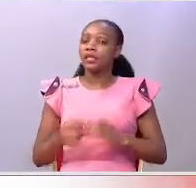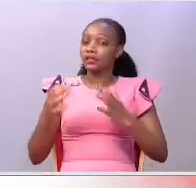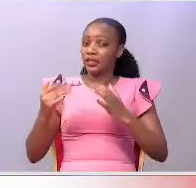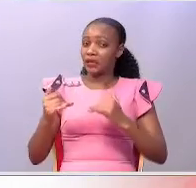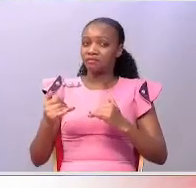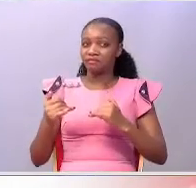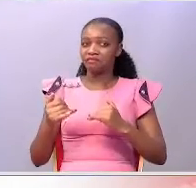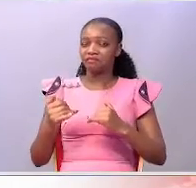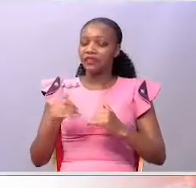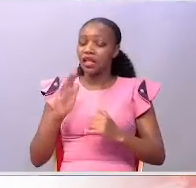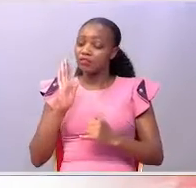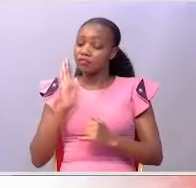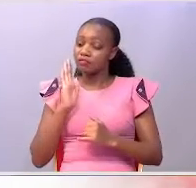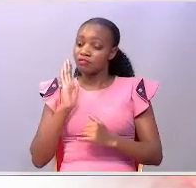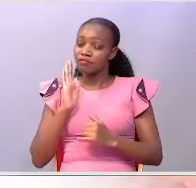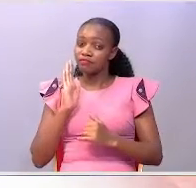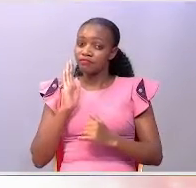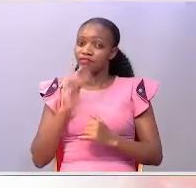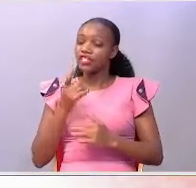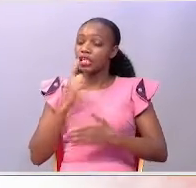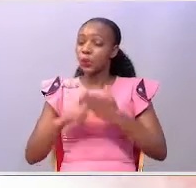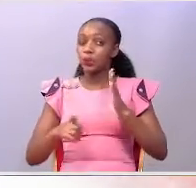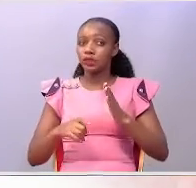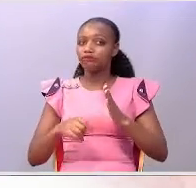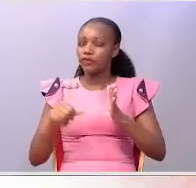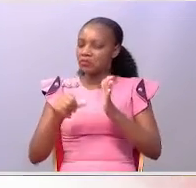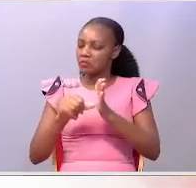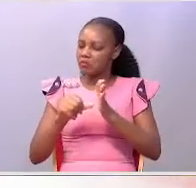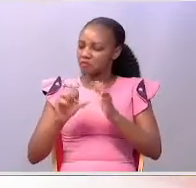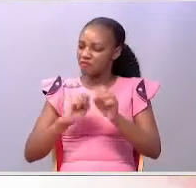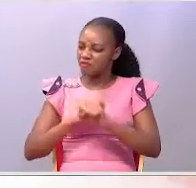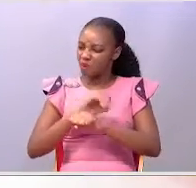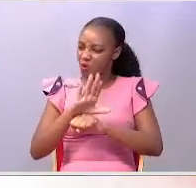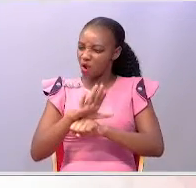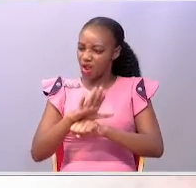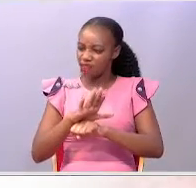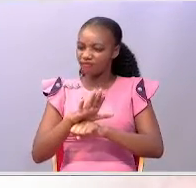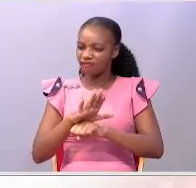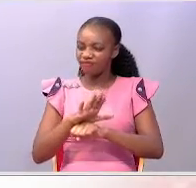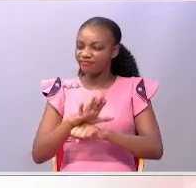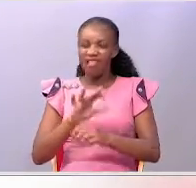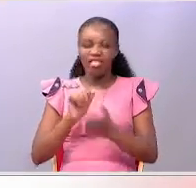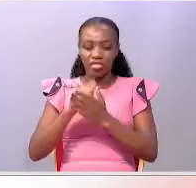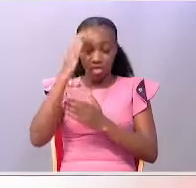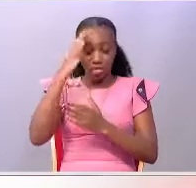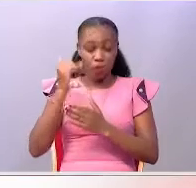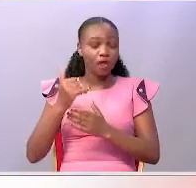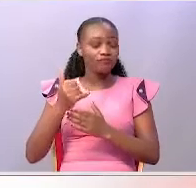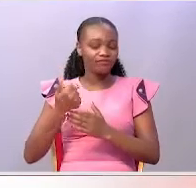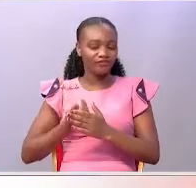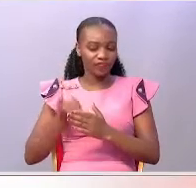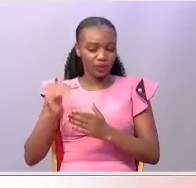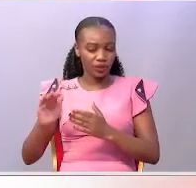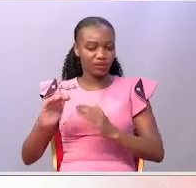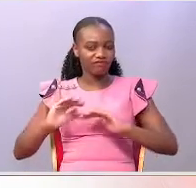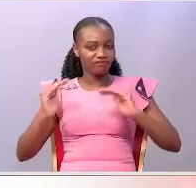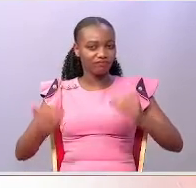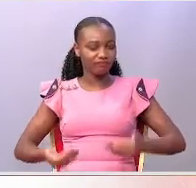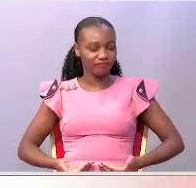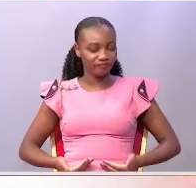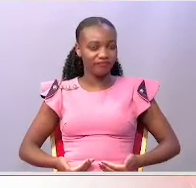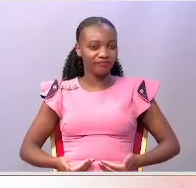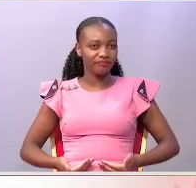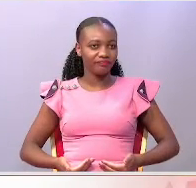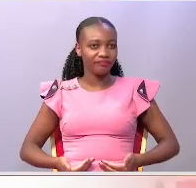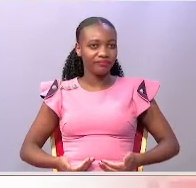the COVID-19 pandemic and the indefinite closure of schools for her daughter's unruly behavior. So wakati corona